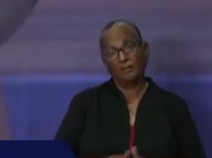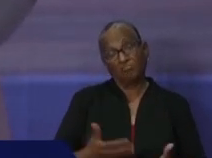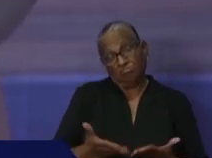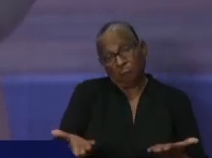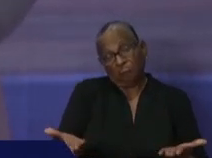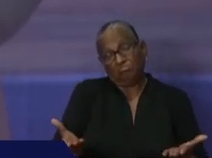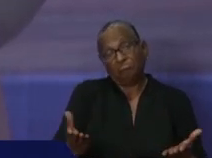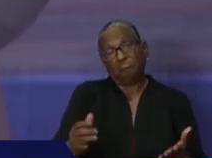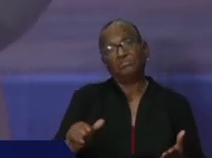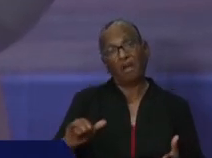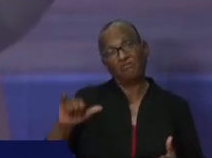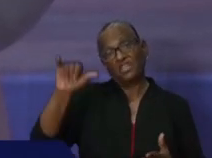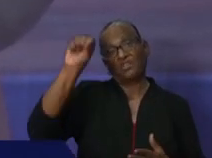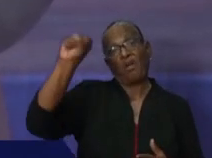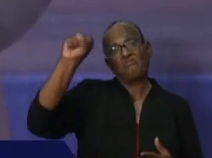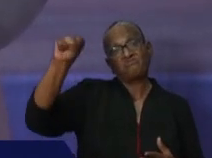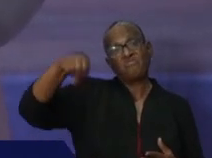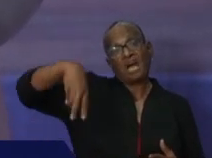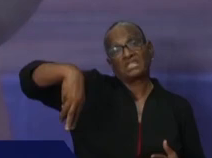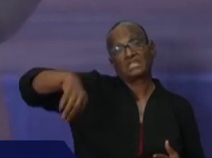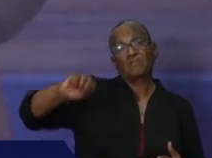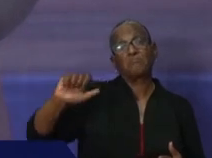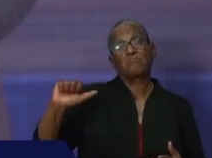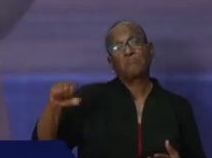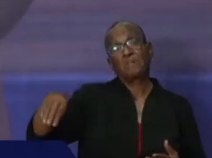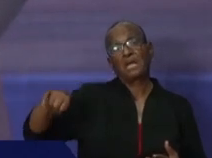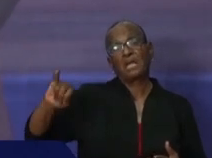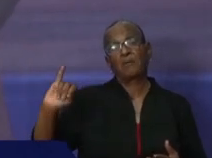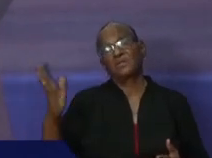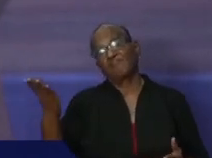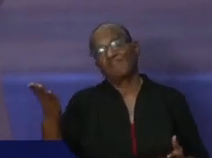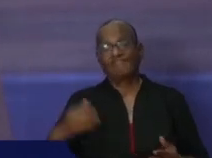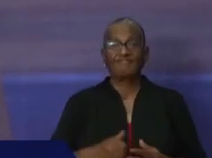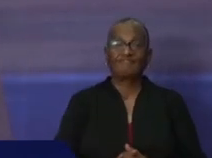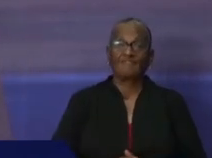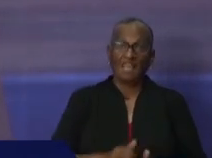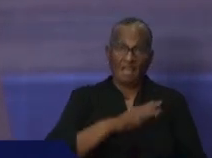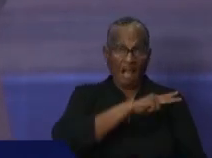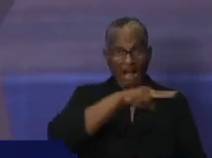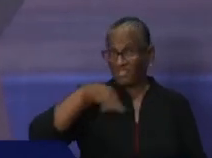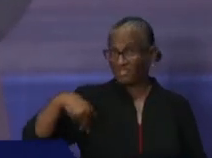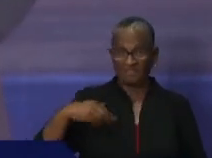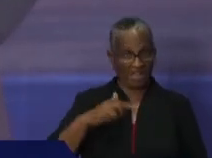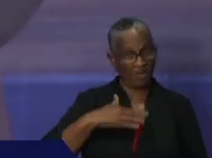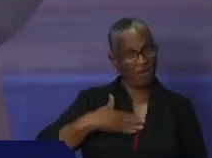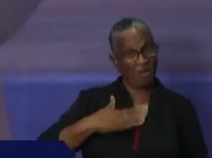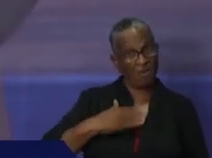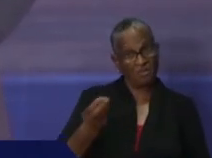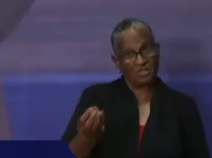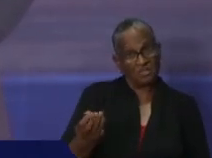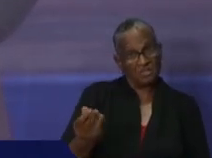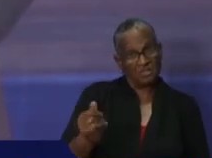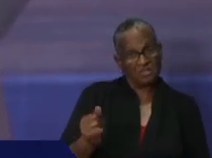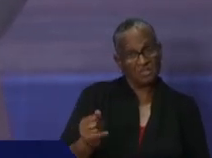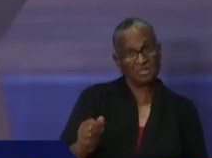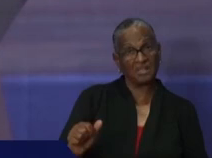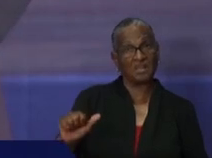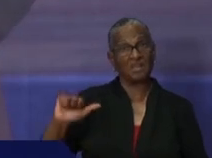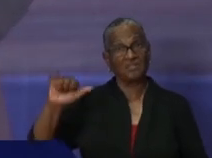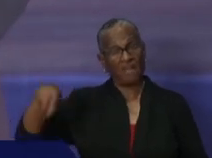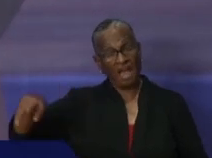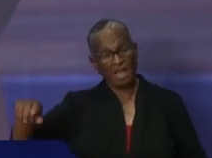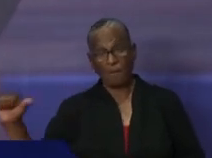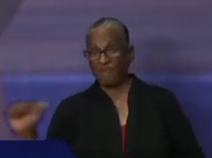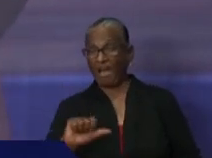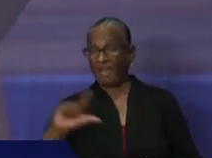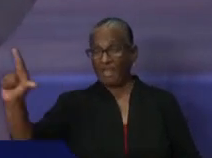ze aan de ketting. Zo werkt het systeem, zo werkt het internationaal. En zo gaat het ook werken als wij onze schulden van Oppenheimer en zoveel andere